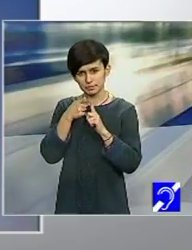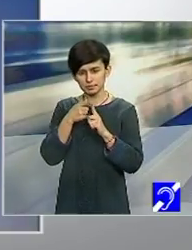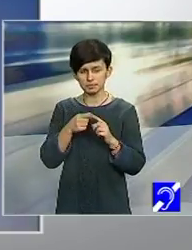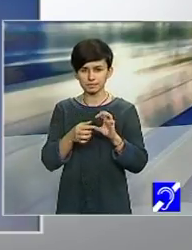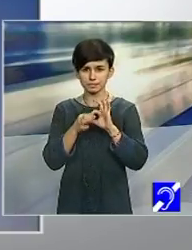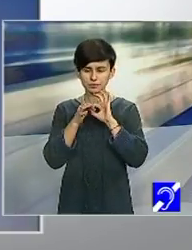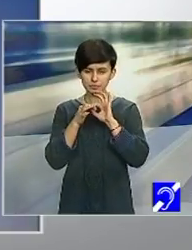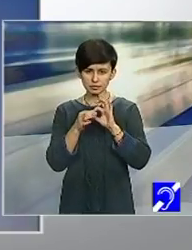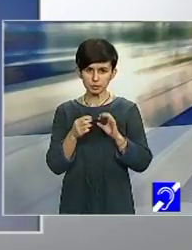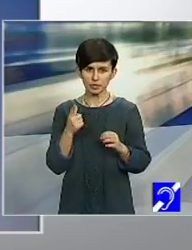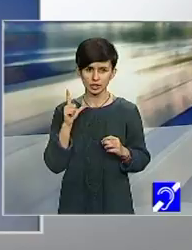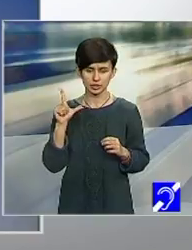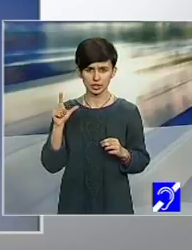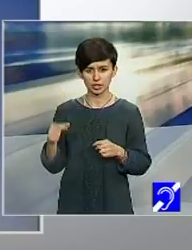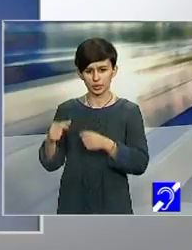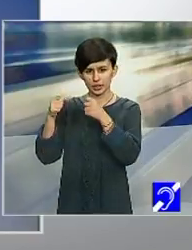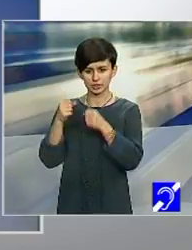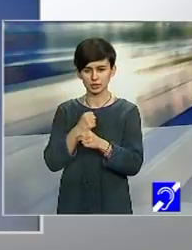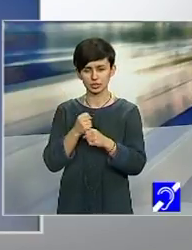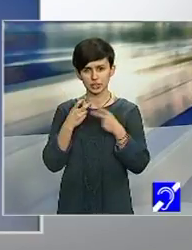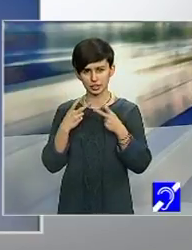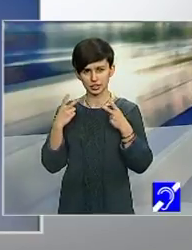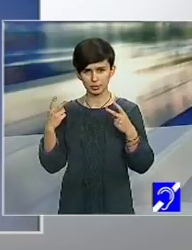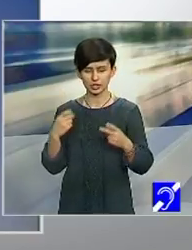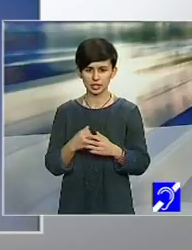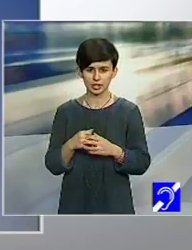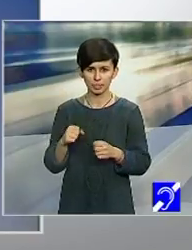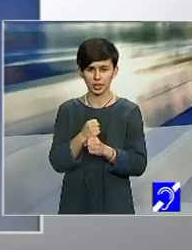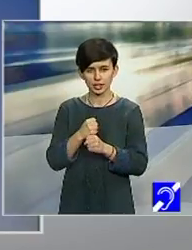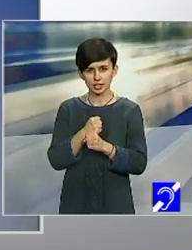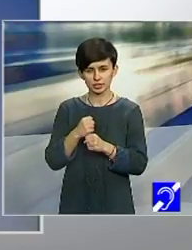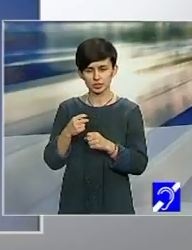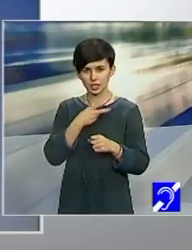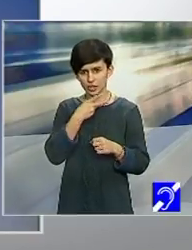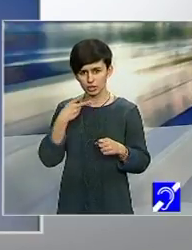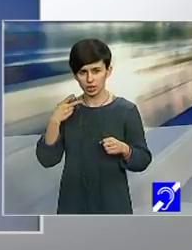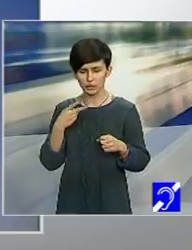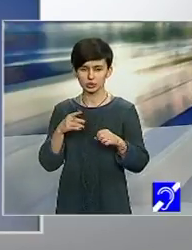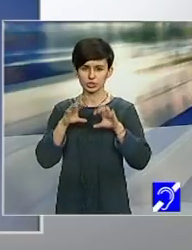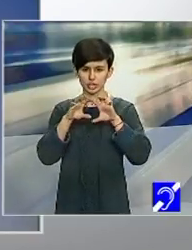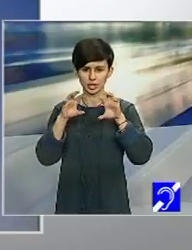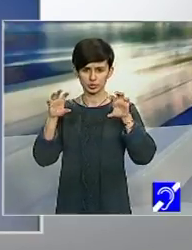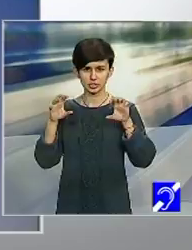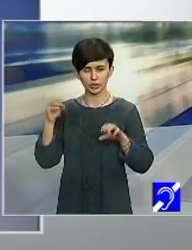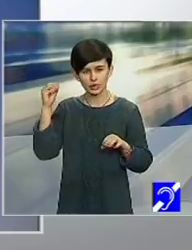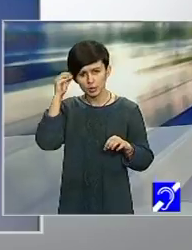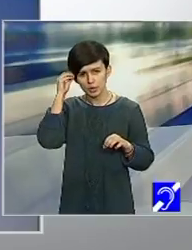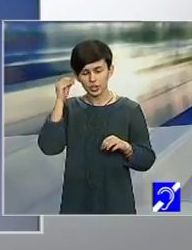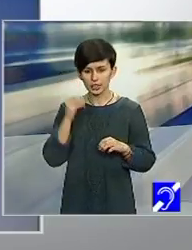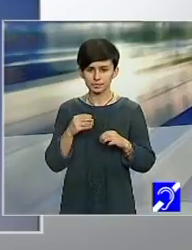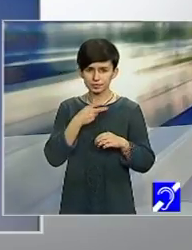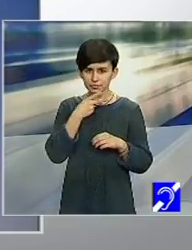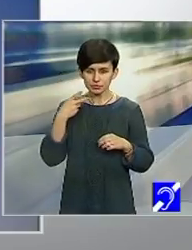instituții prestigioase: Institutul de Studiere a Holocaustului România Elie Wiesel și Muzeul Memorial al Holocaustului de la